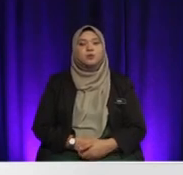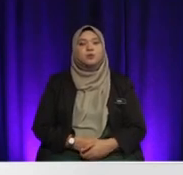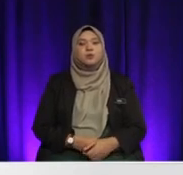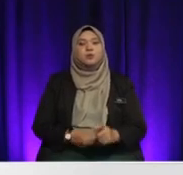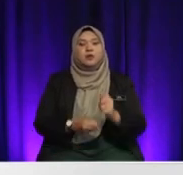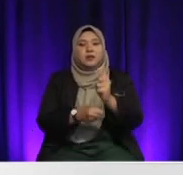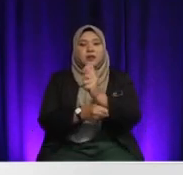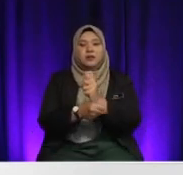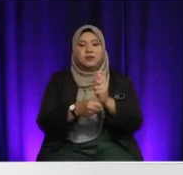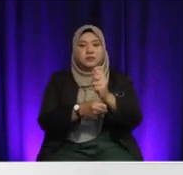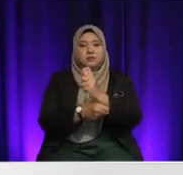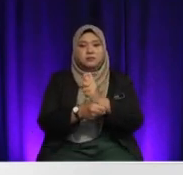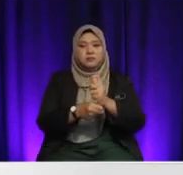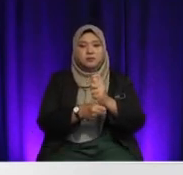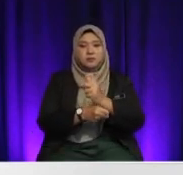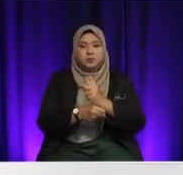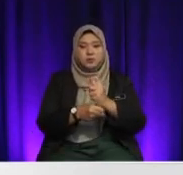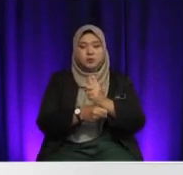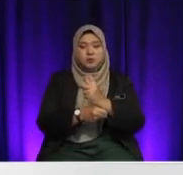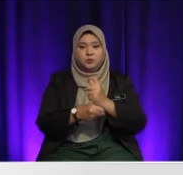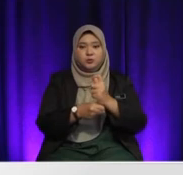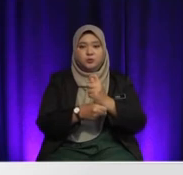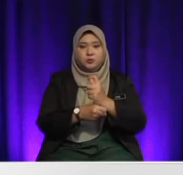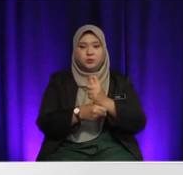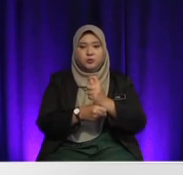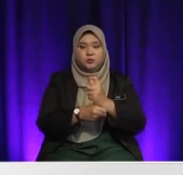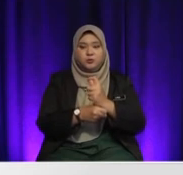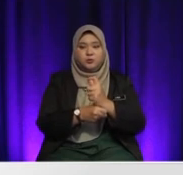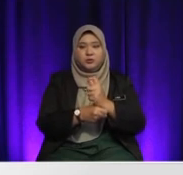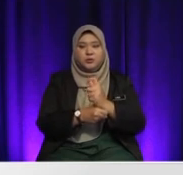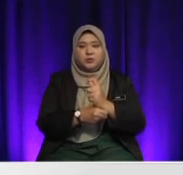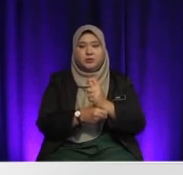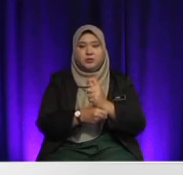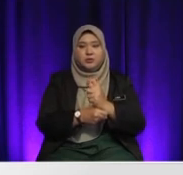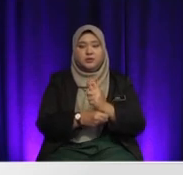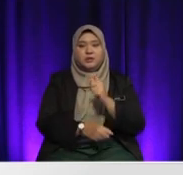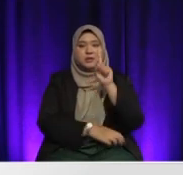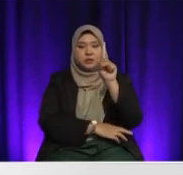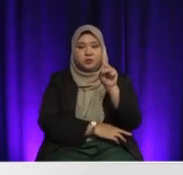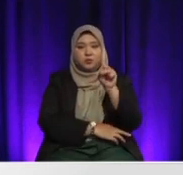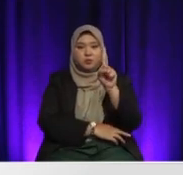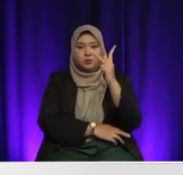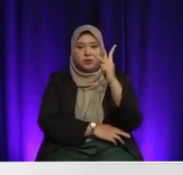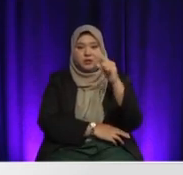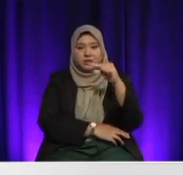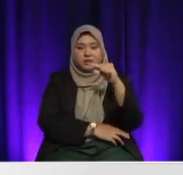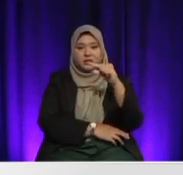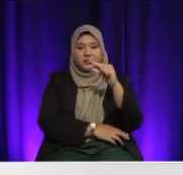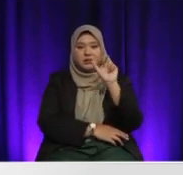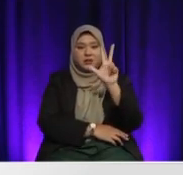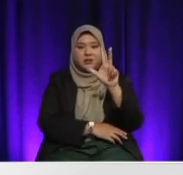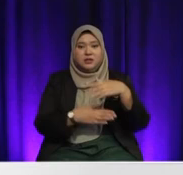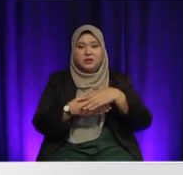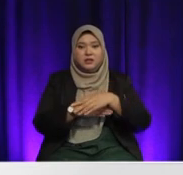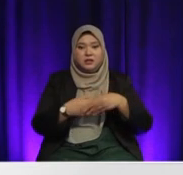Tepung gandum berapa? Kalau tepung gandum sekilo 3 kilogram. Berapa?